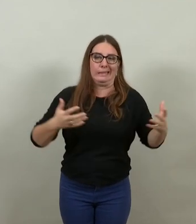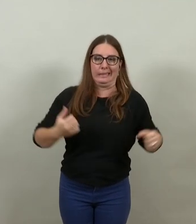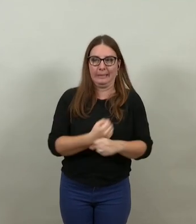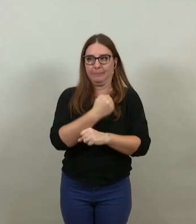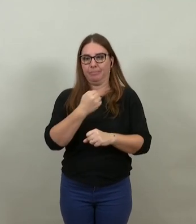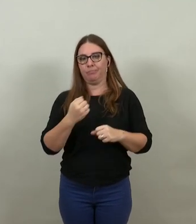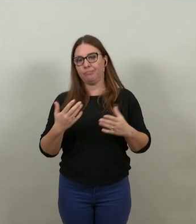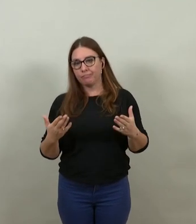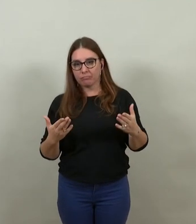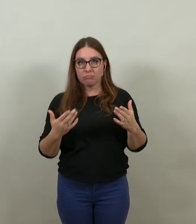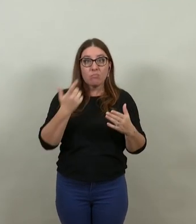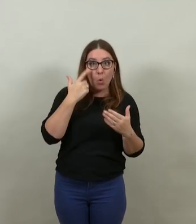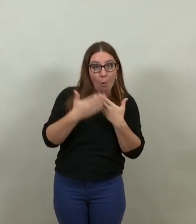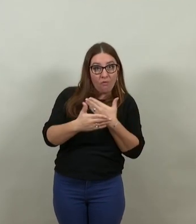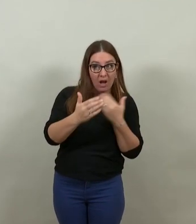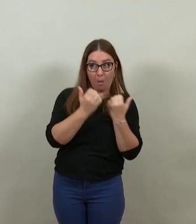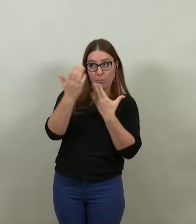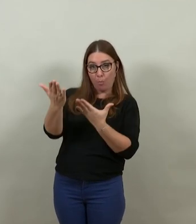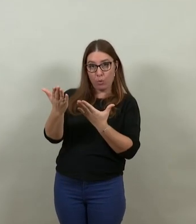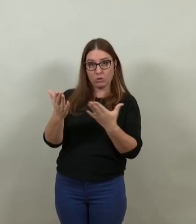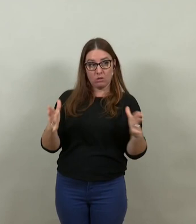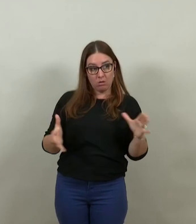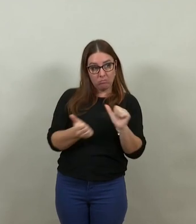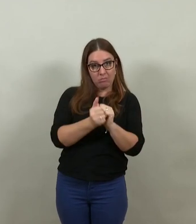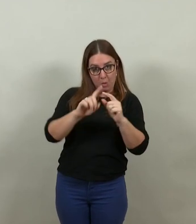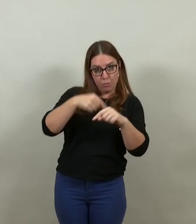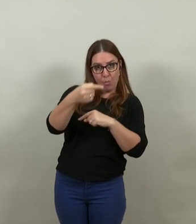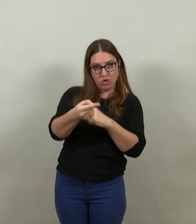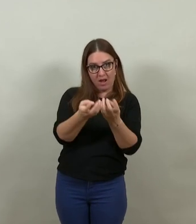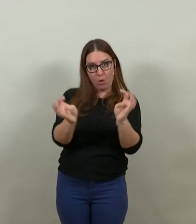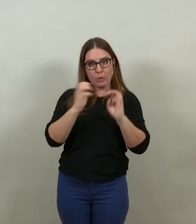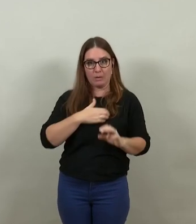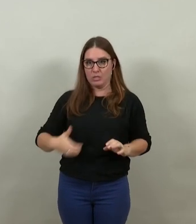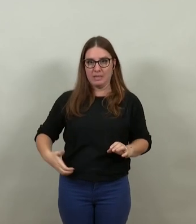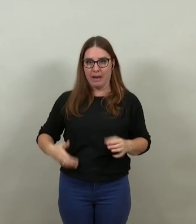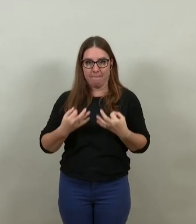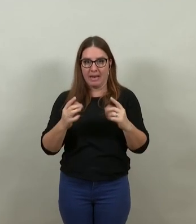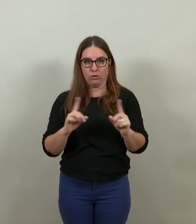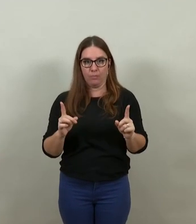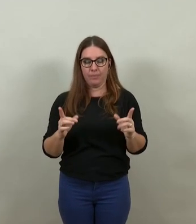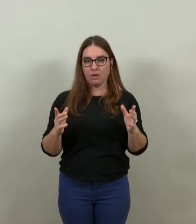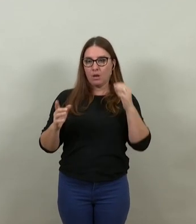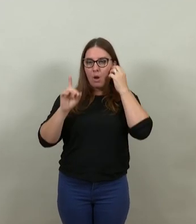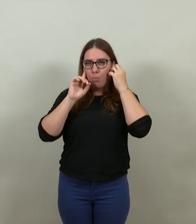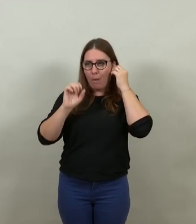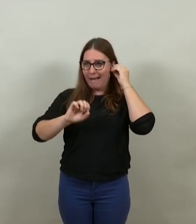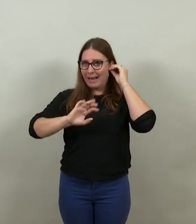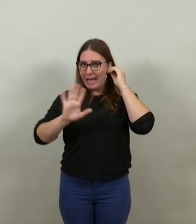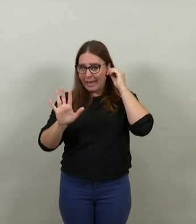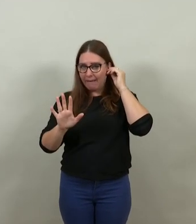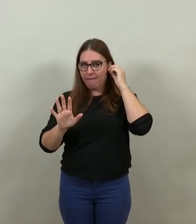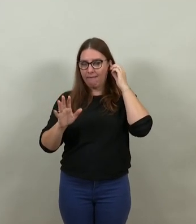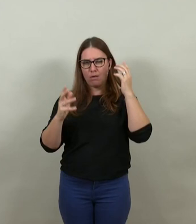s'il est encore temps on propose de de retravailler pour pour le prochain conseil municipal parce que si nous sommes bien d'accord que il faut dénoncer